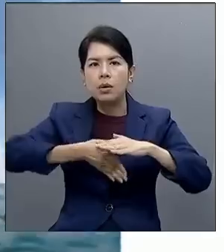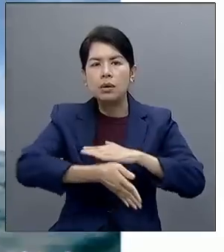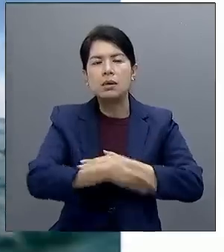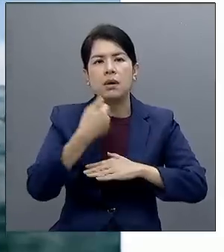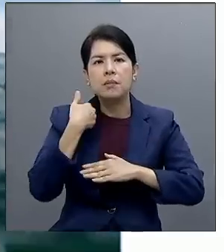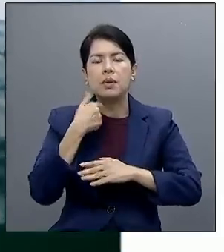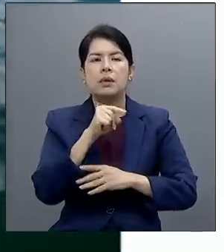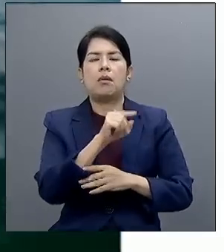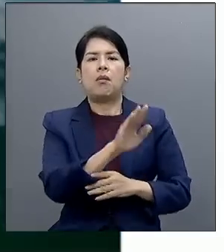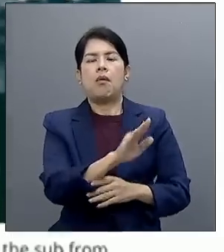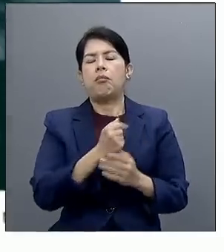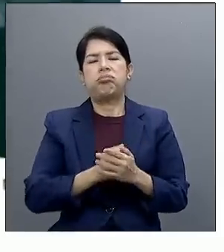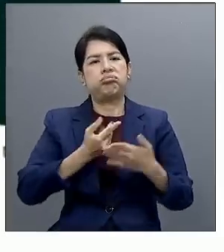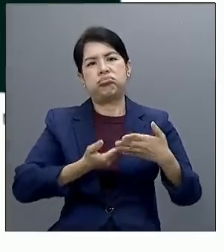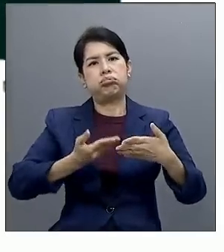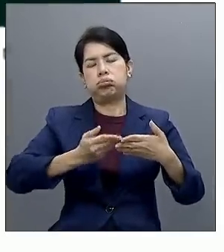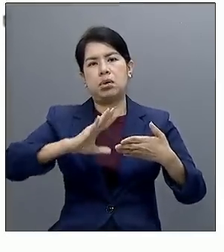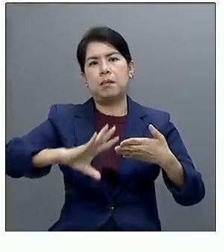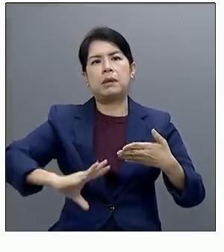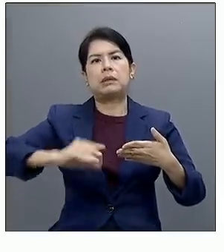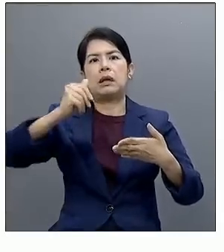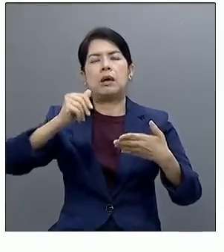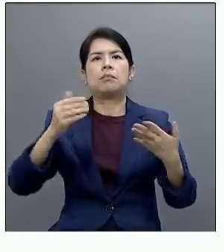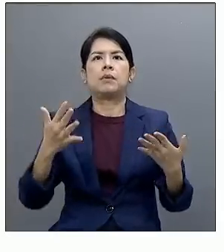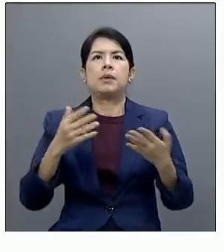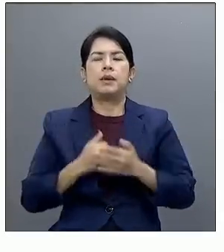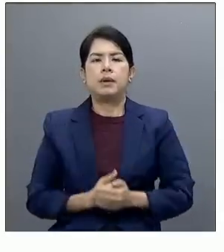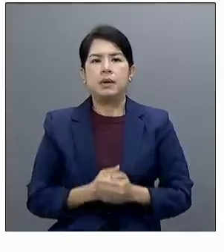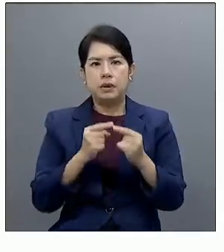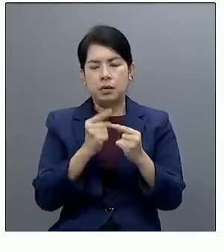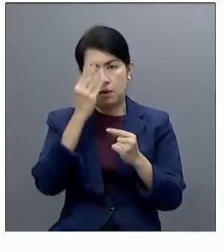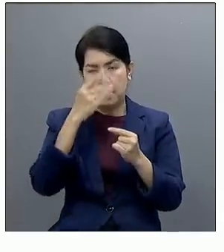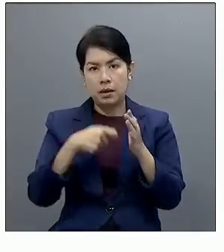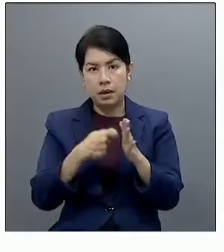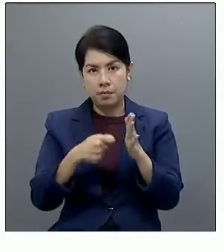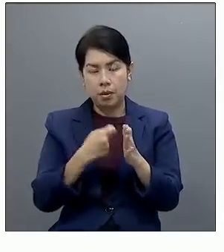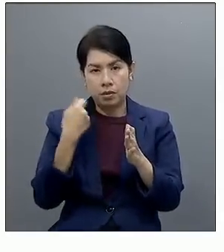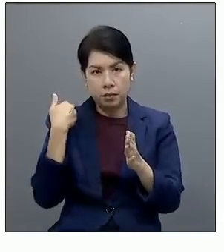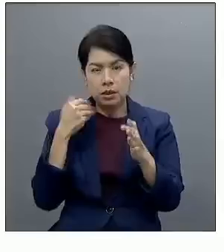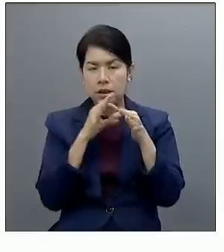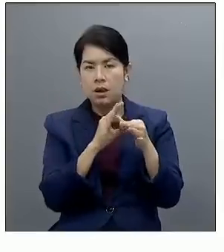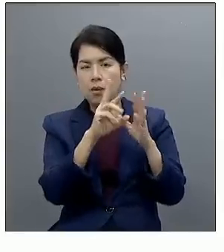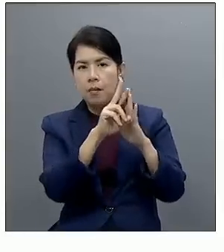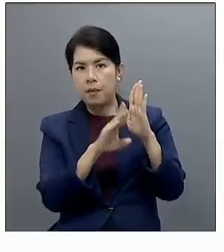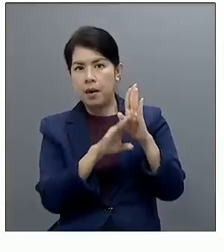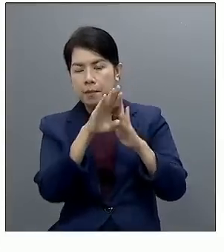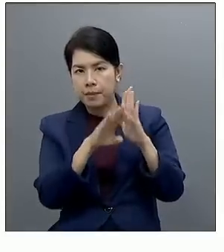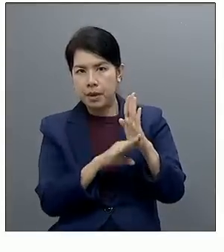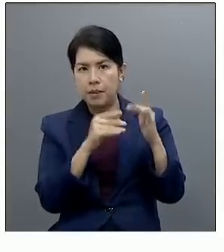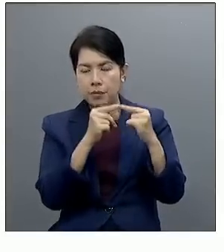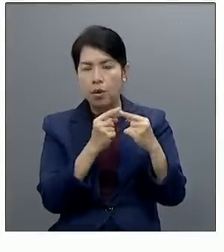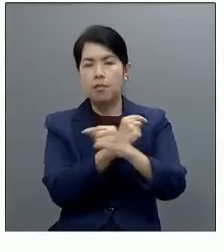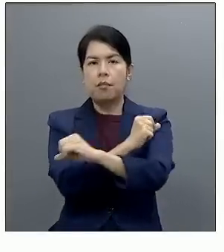ไม่เติบโตและไม่ก้าวหน้าด้านนวัตกรรมเป็นเพราะว่ามีระเบียบข้อบังคับด้านความปลอดภัย